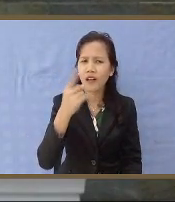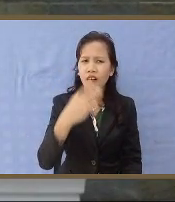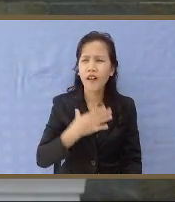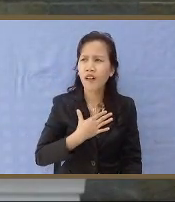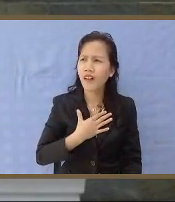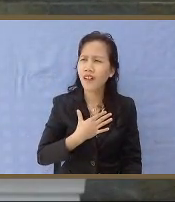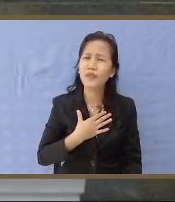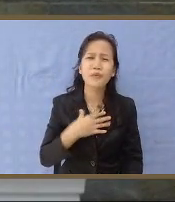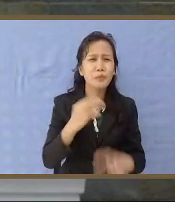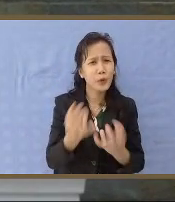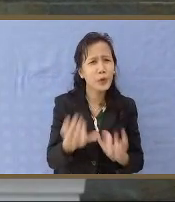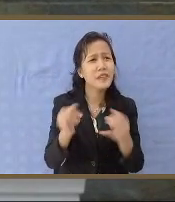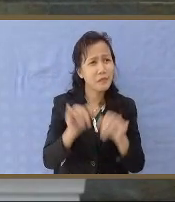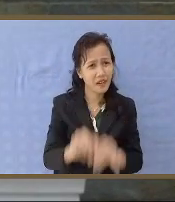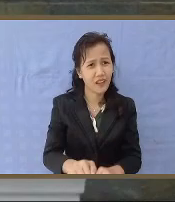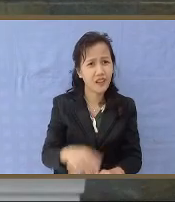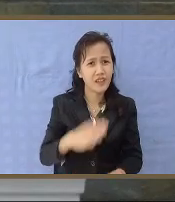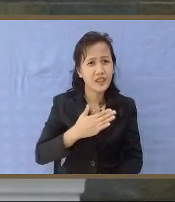kinakapos ka na ng paghinga.